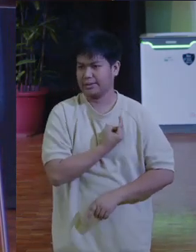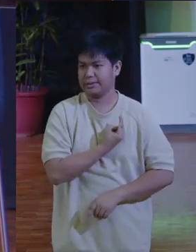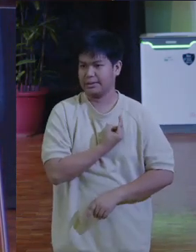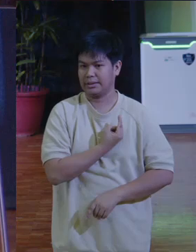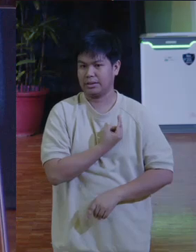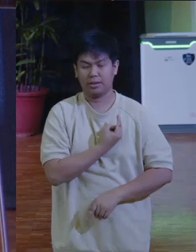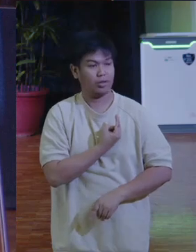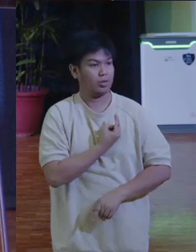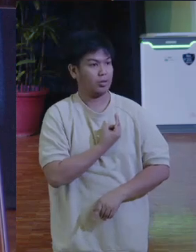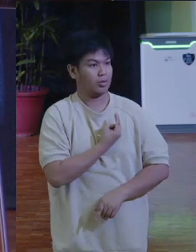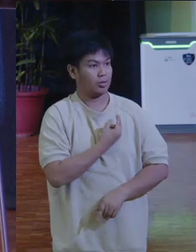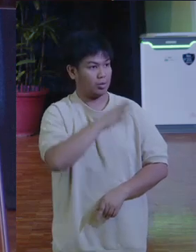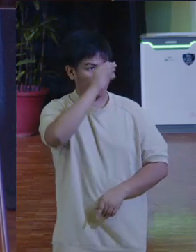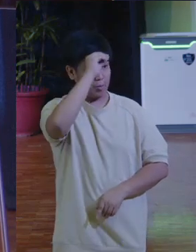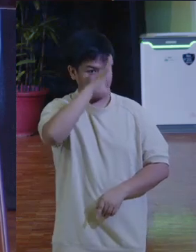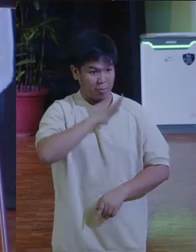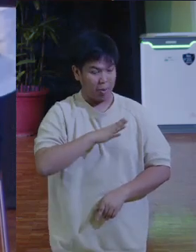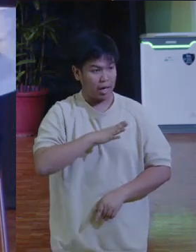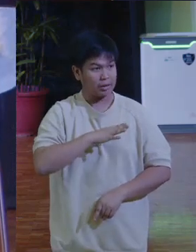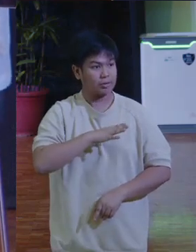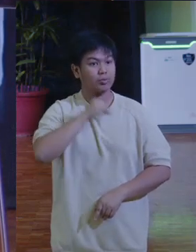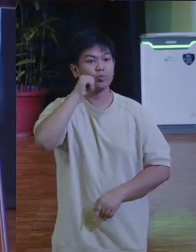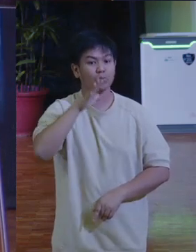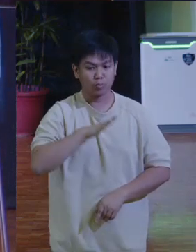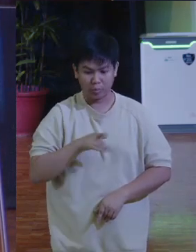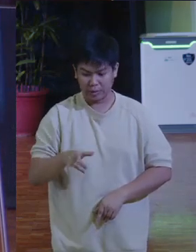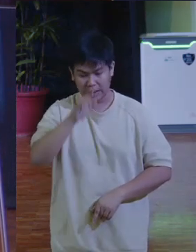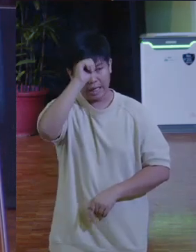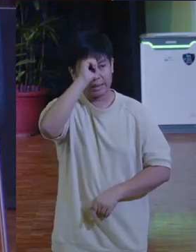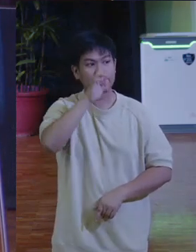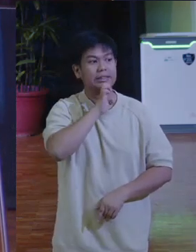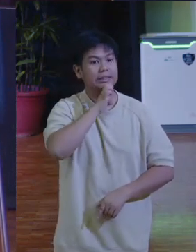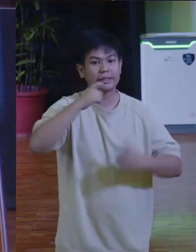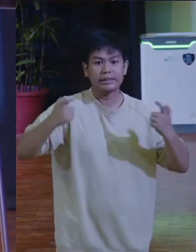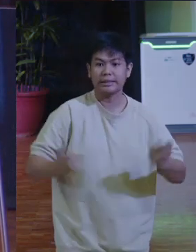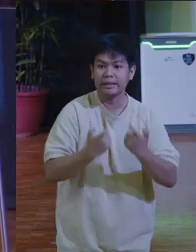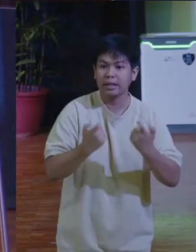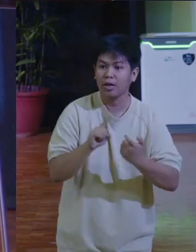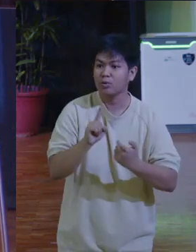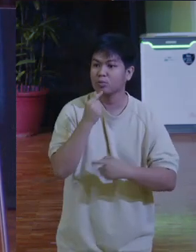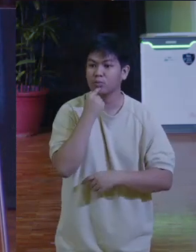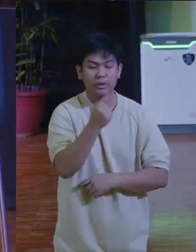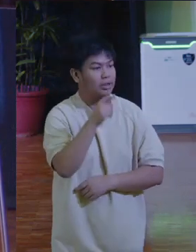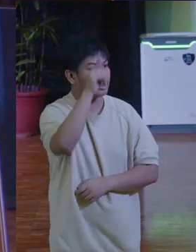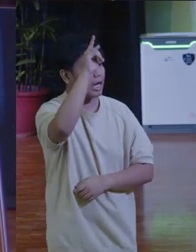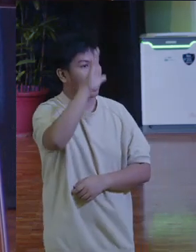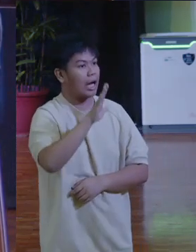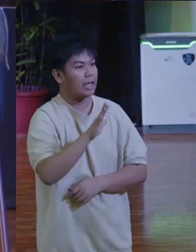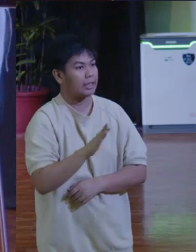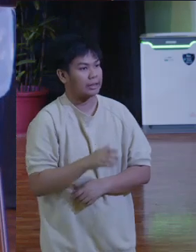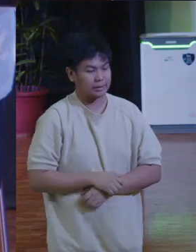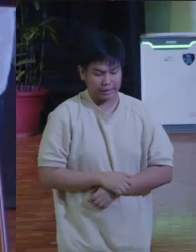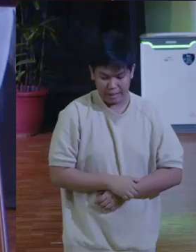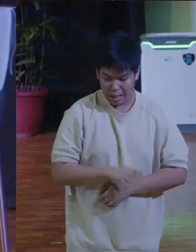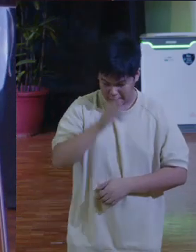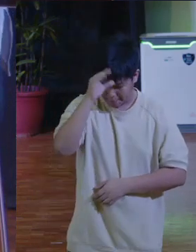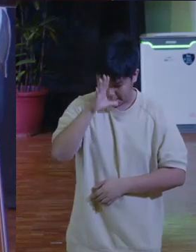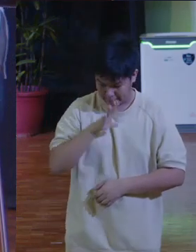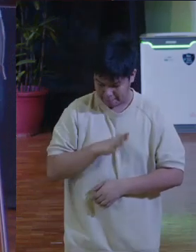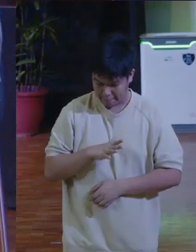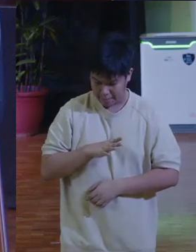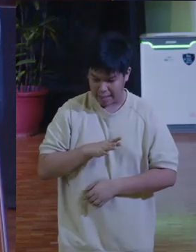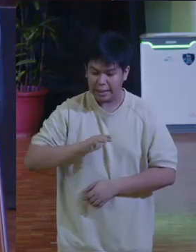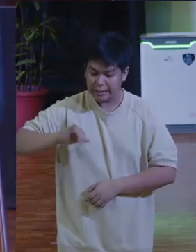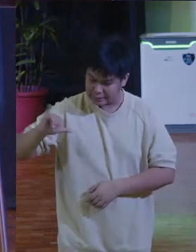ang lalaki at babae sa kasalanan, sa Genesis 3:22, ang sabi ng Diyos, and the man has become